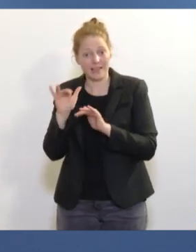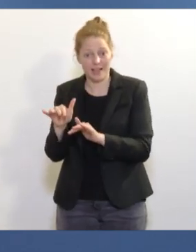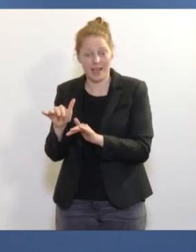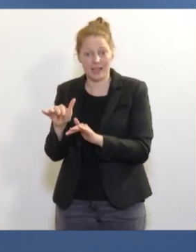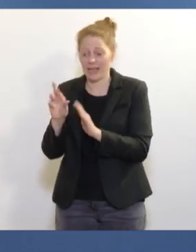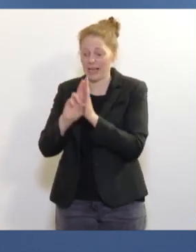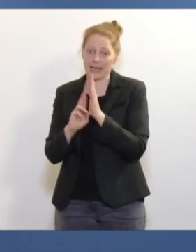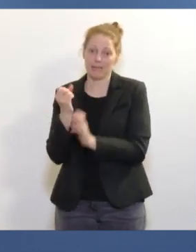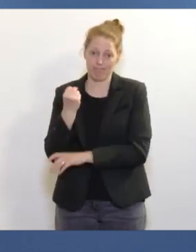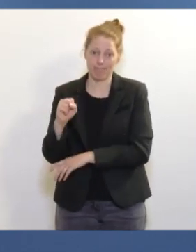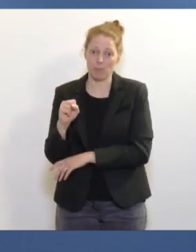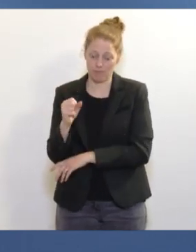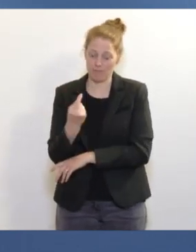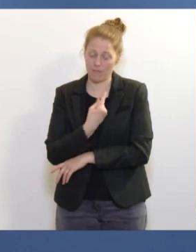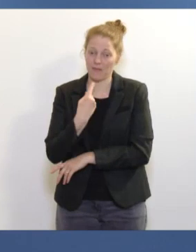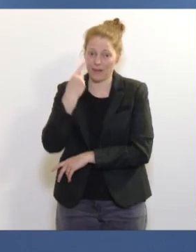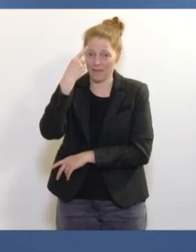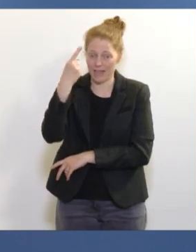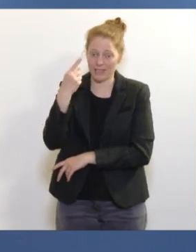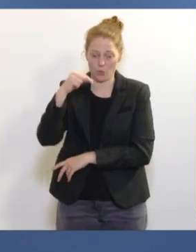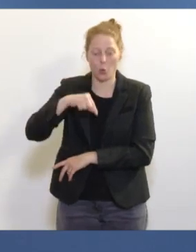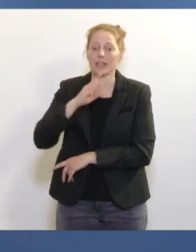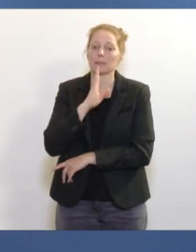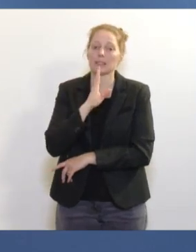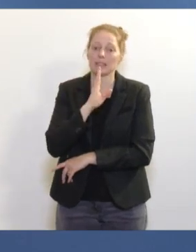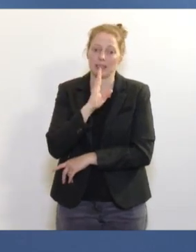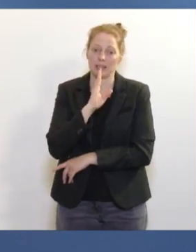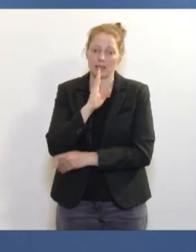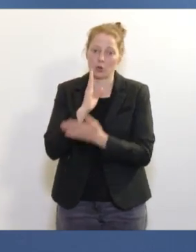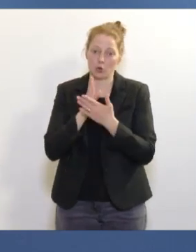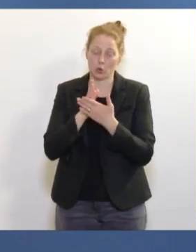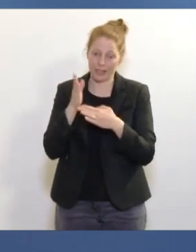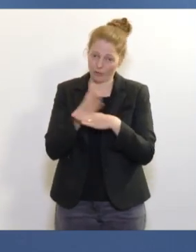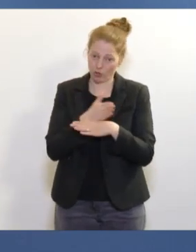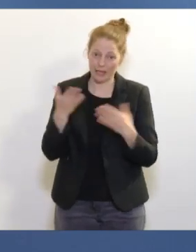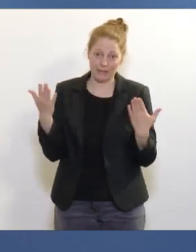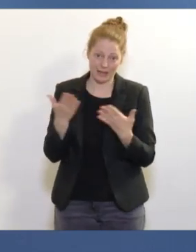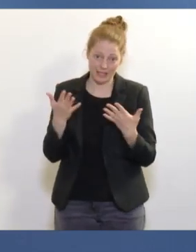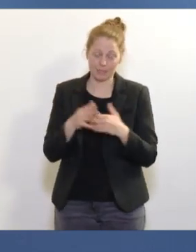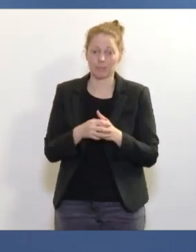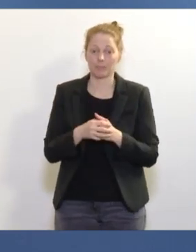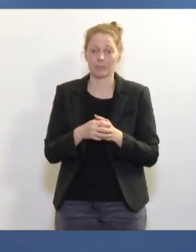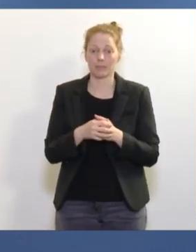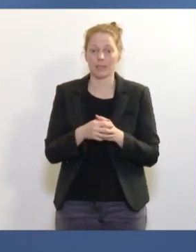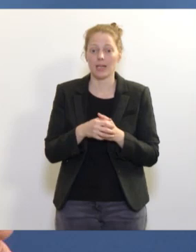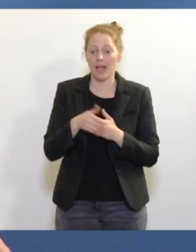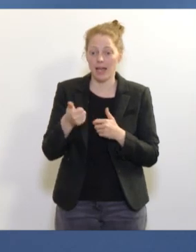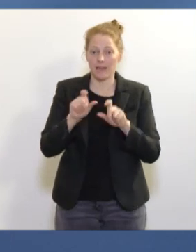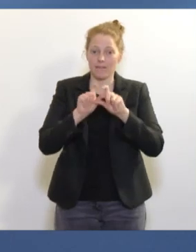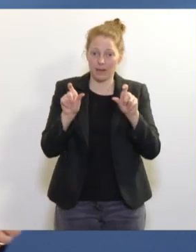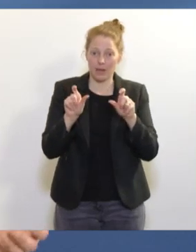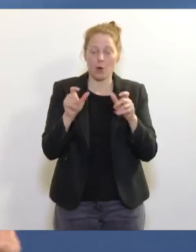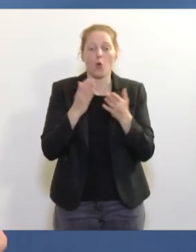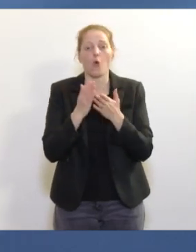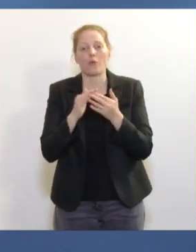es nicht um die Regeln gehalten geht. Wir haben heute Mitteln schon dezidiert, dass wir eng, wo wir auch namentlich oft gehen,